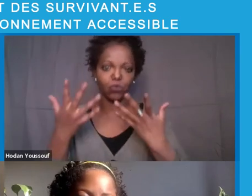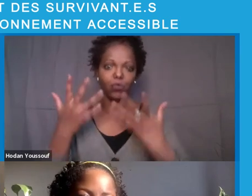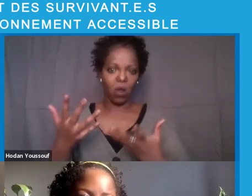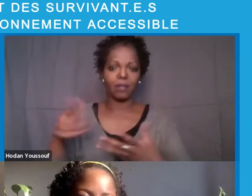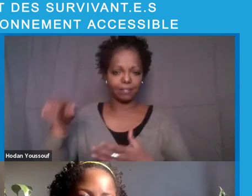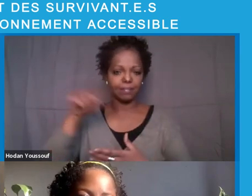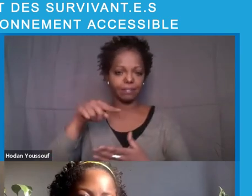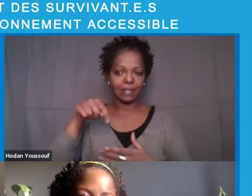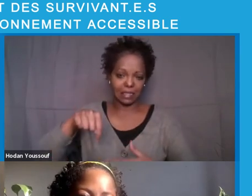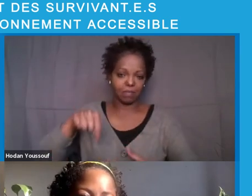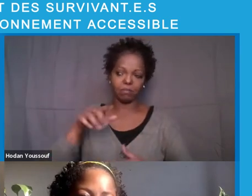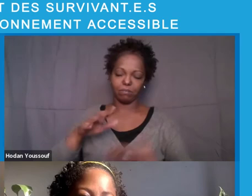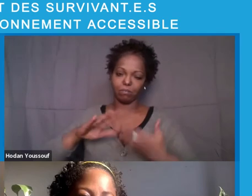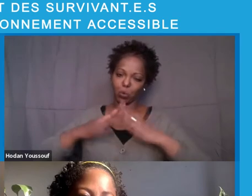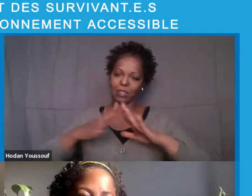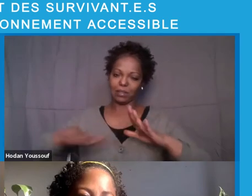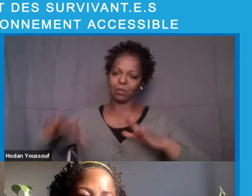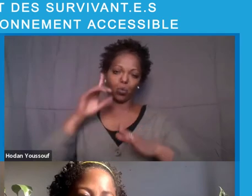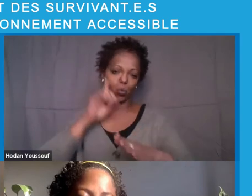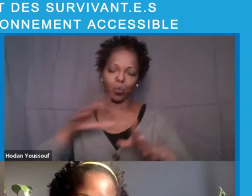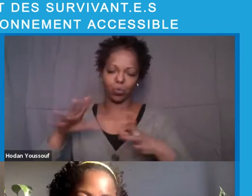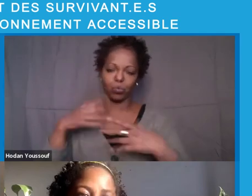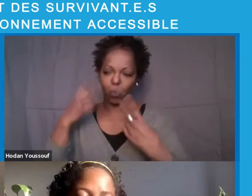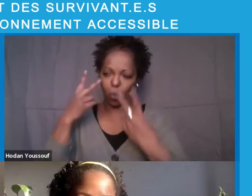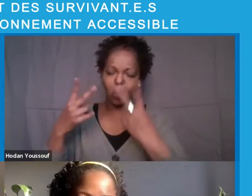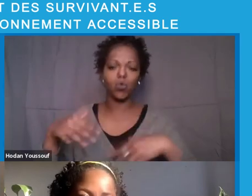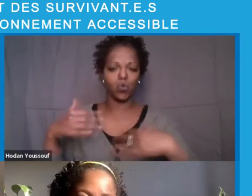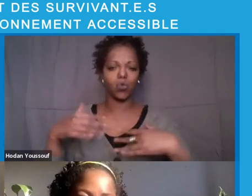souvent, ces femmes-là ont été violentées.